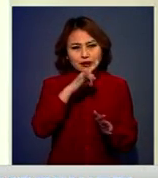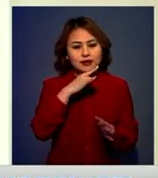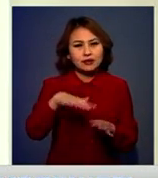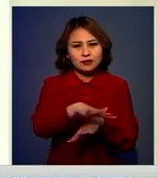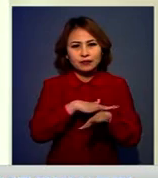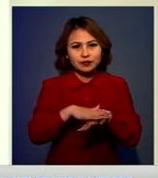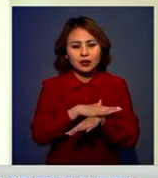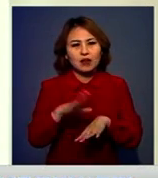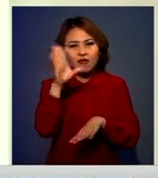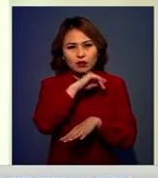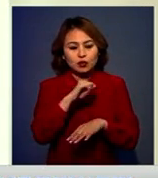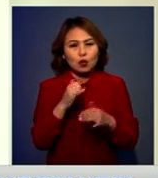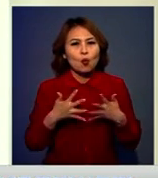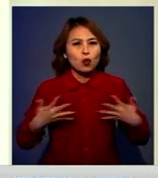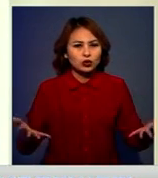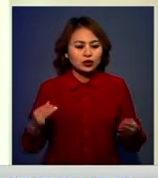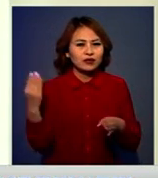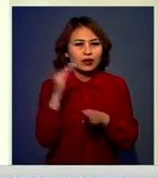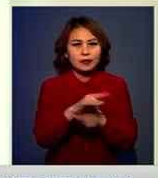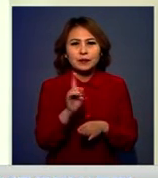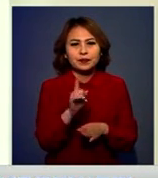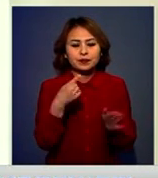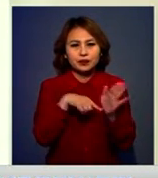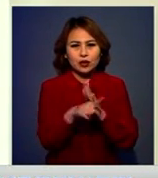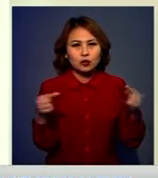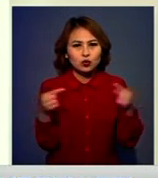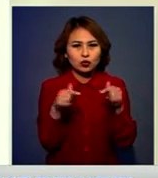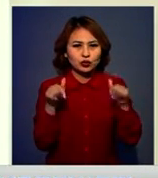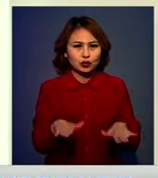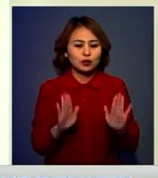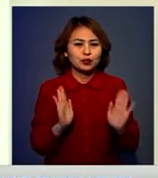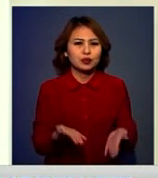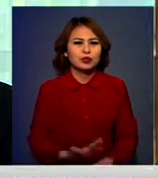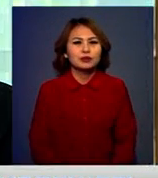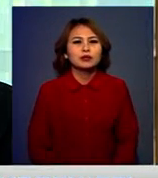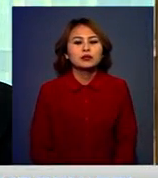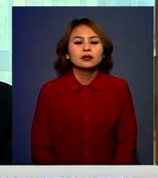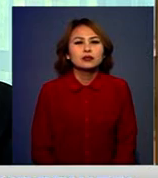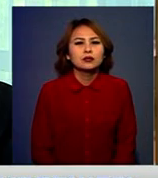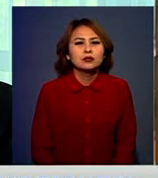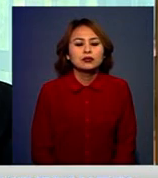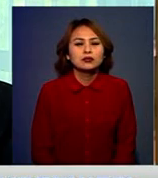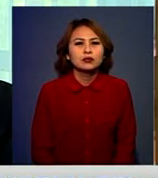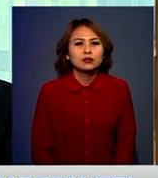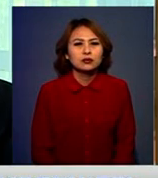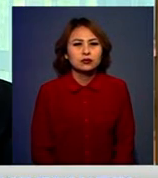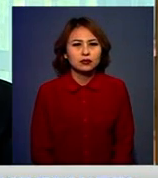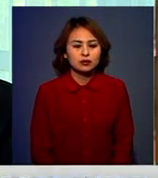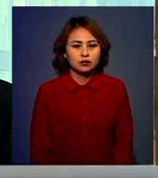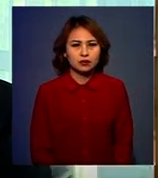салада зор мүмкіндіктерге ие. Бұл мәселелер жақын арада нақты шешімін табады деген үміттеміз. Цифрлы экономика